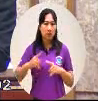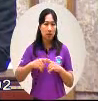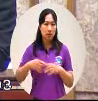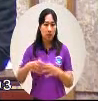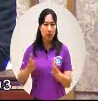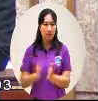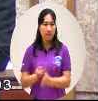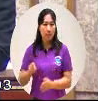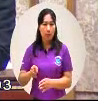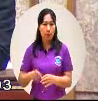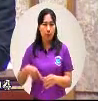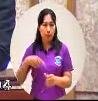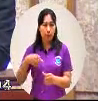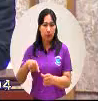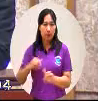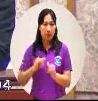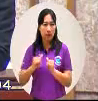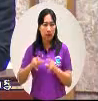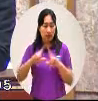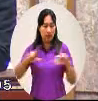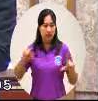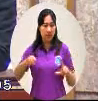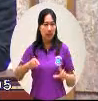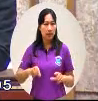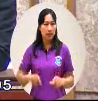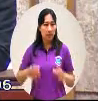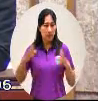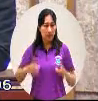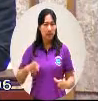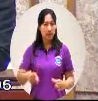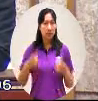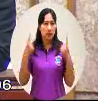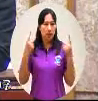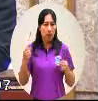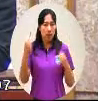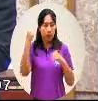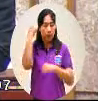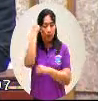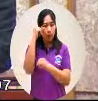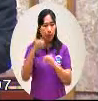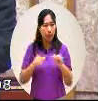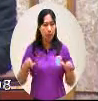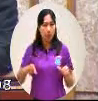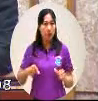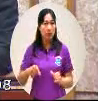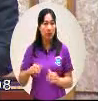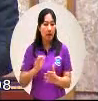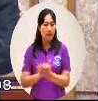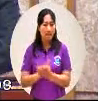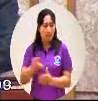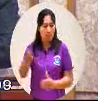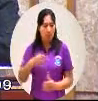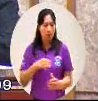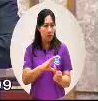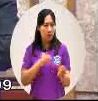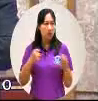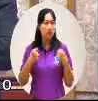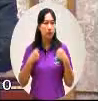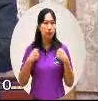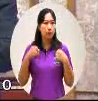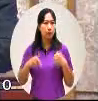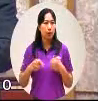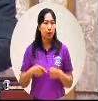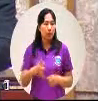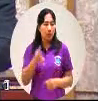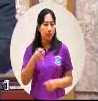够开，只要有这样的一个原住民的我们的同胞他们愿意来选，尽可能也让他们来学，那透过这样的双方面